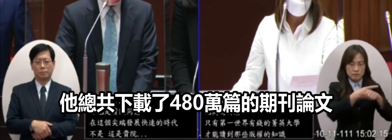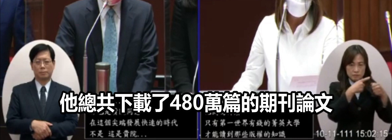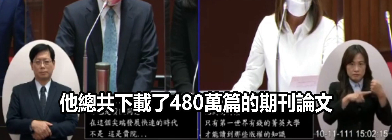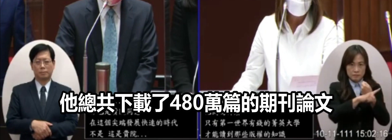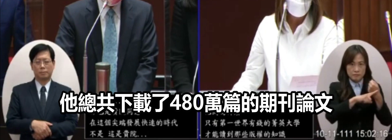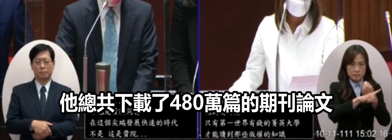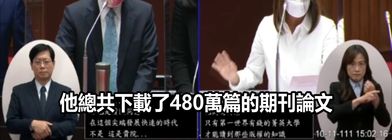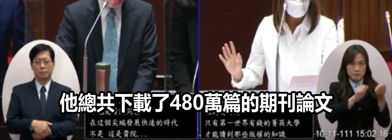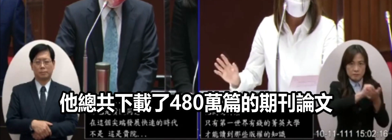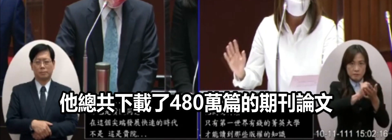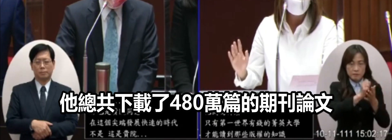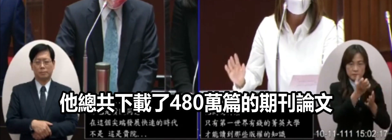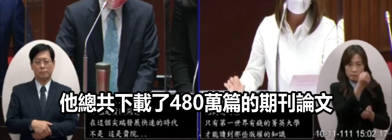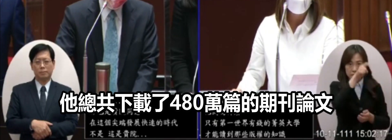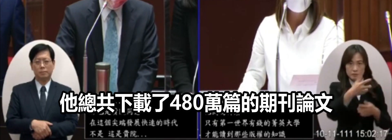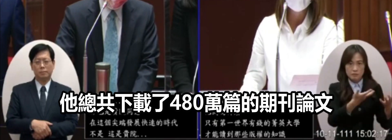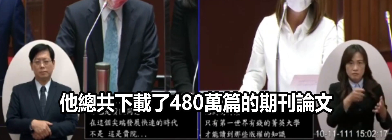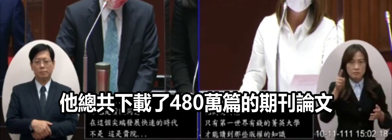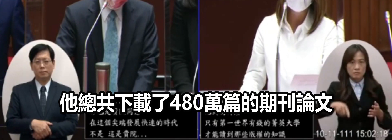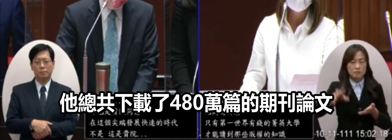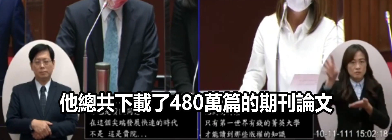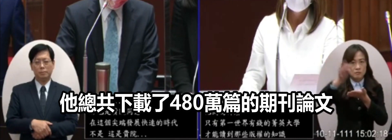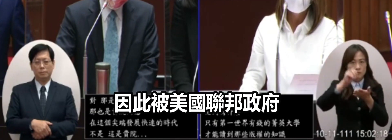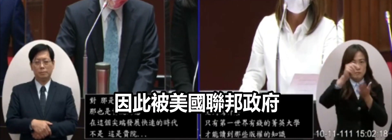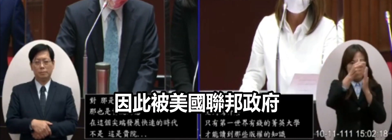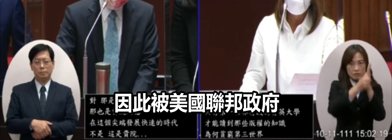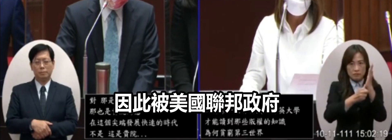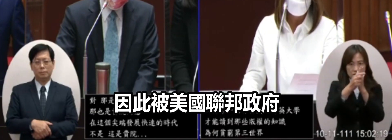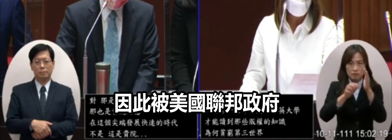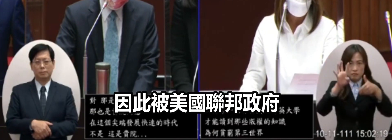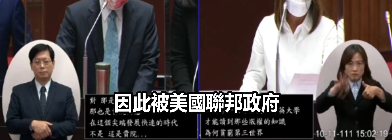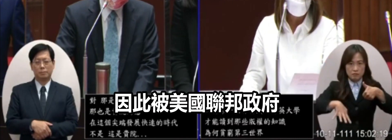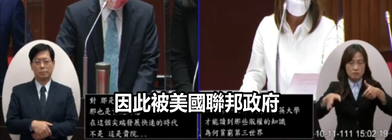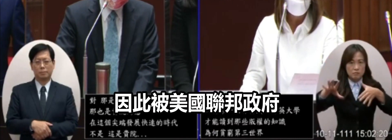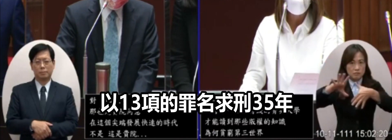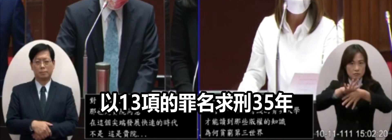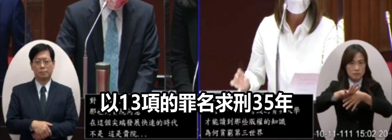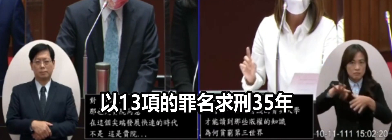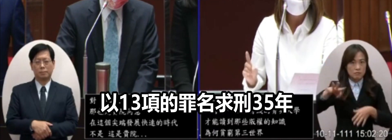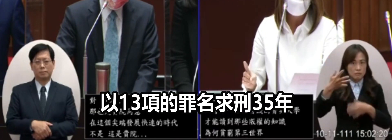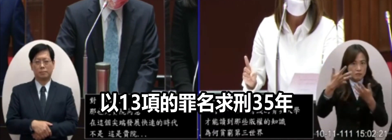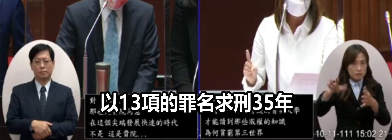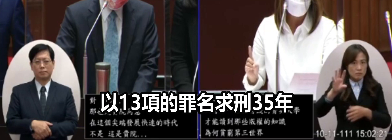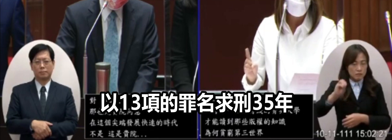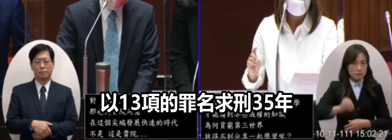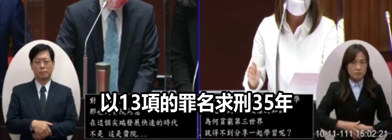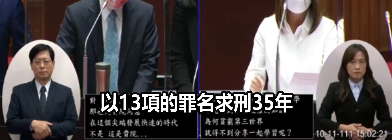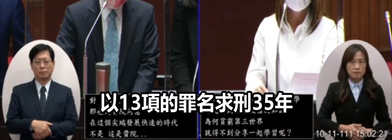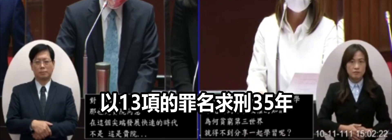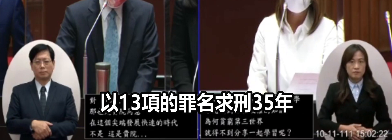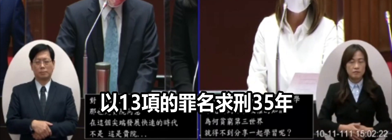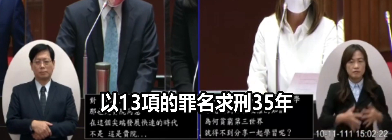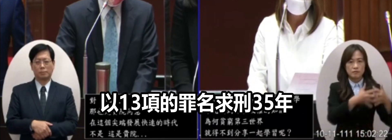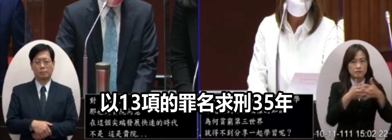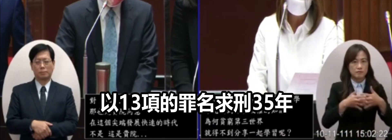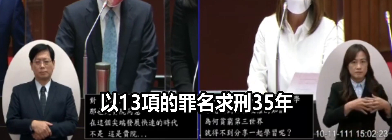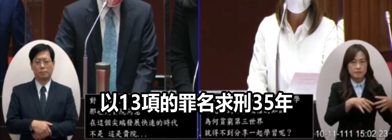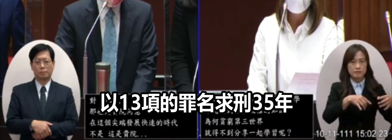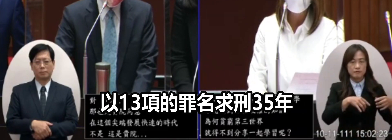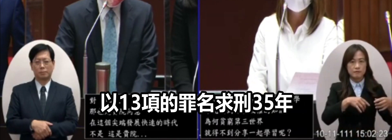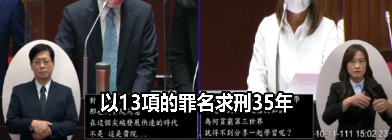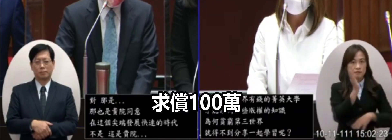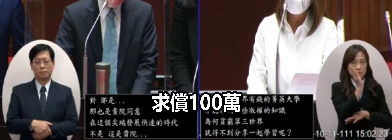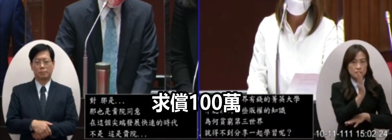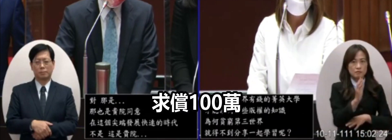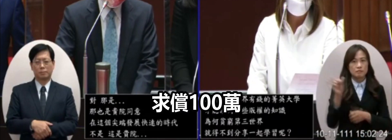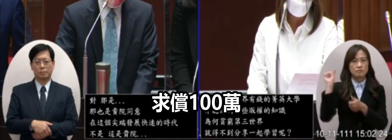了480万篇的期刊论文，因此被美国联邦政府以13项的罪名求刑